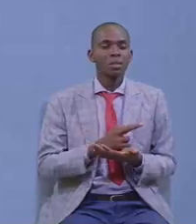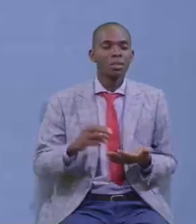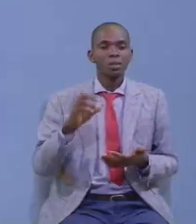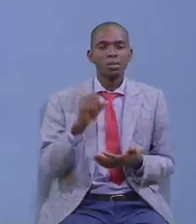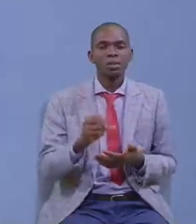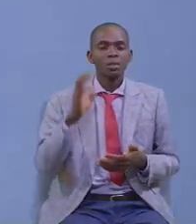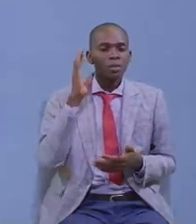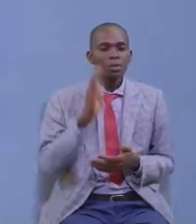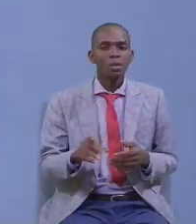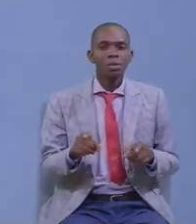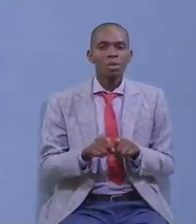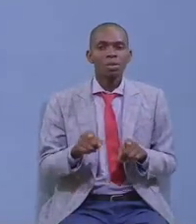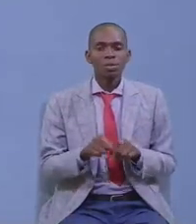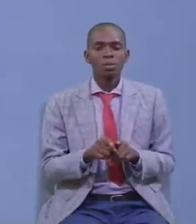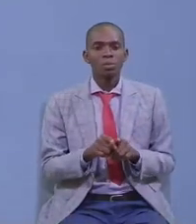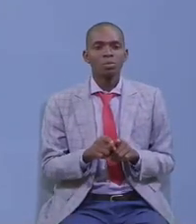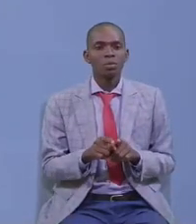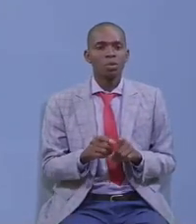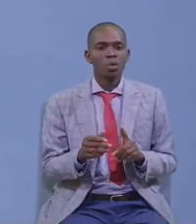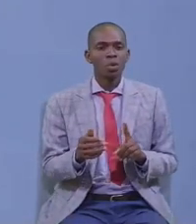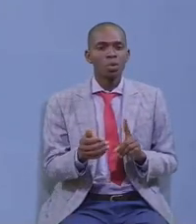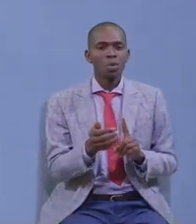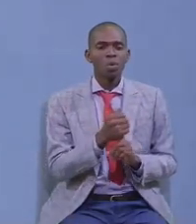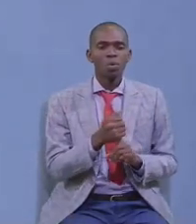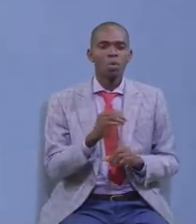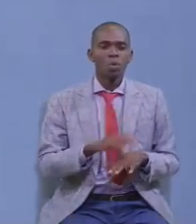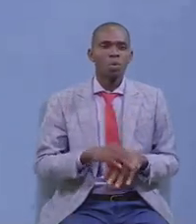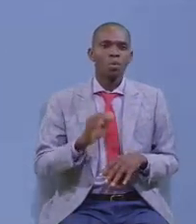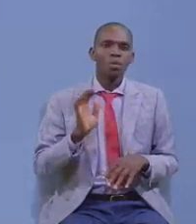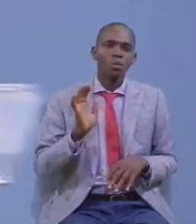Le juste néanmoins demeure ferme dans sa voie.